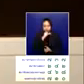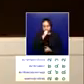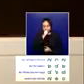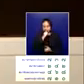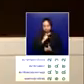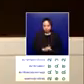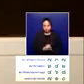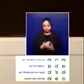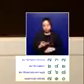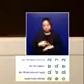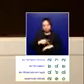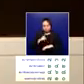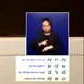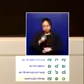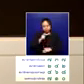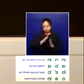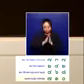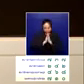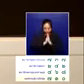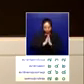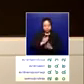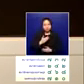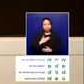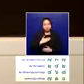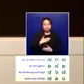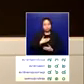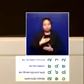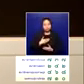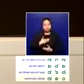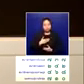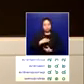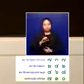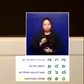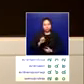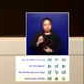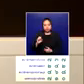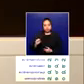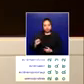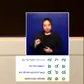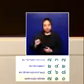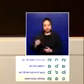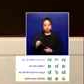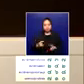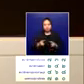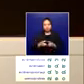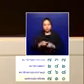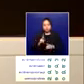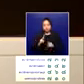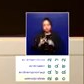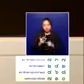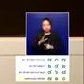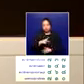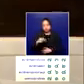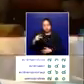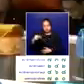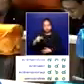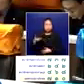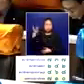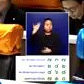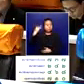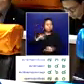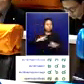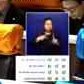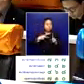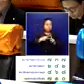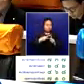านประธานรัฐสภาที่เคารพค่ะดิฉันอมรัตน์โชคประมิตรกุลผู้แทนราษฎรบัญชีรายชื่อพรรคก้าวไกลอดีตพรรคอนาคตใหม่จากนคร